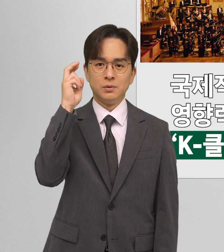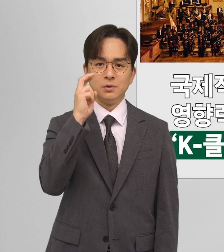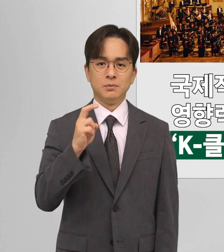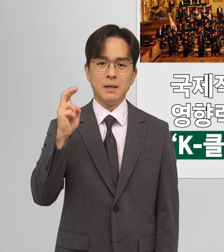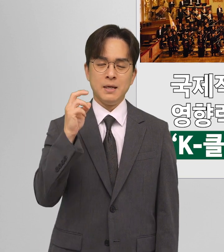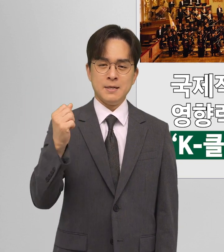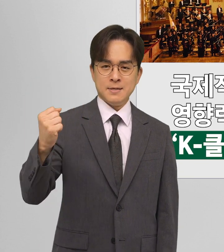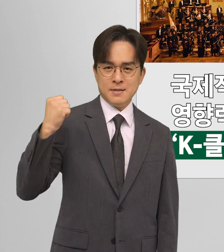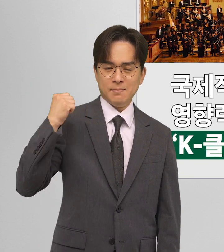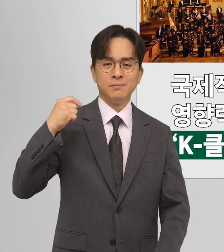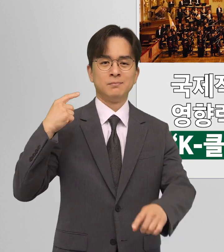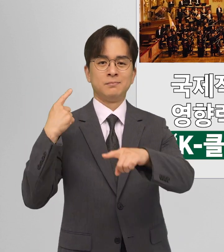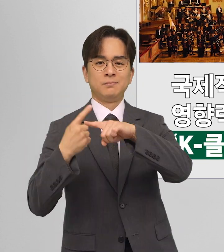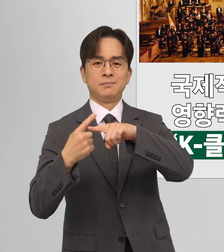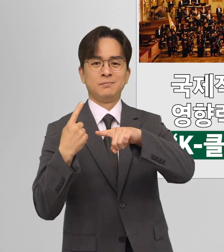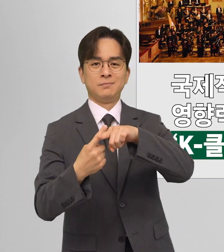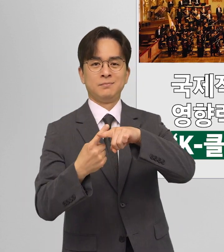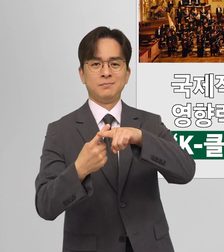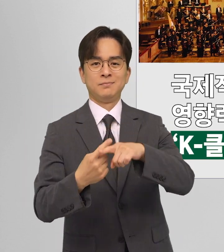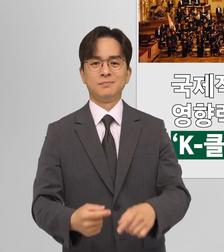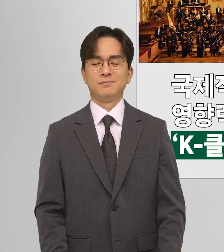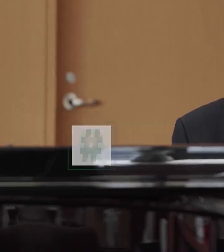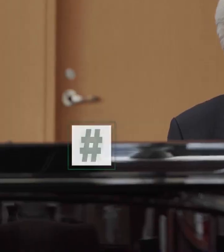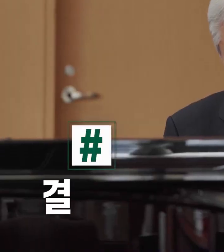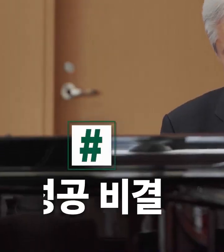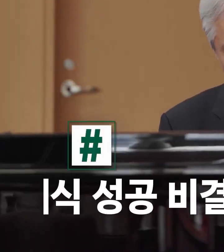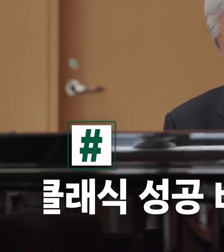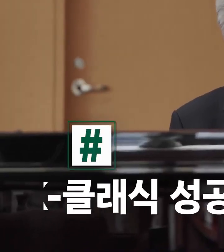위상을 보여주는 것이 아닌가 이렇게 생각합니다.